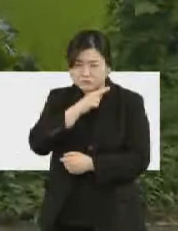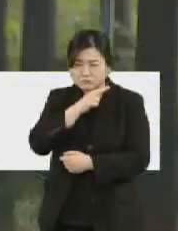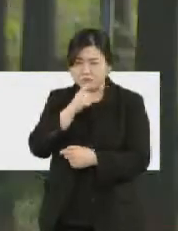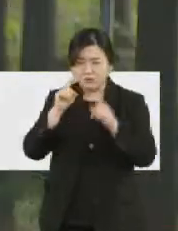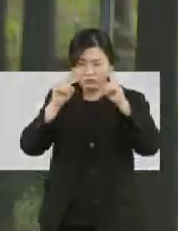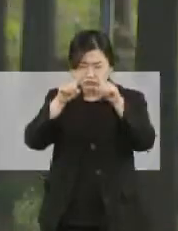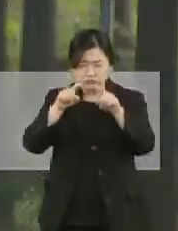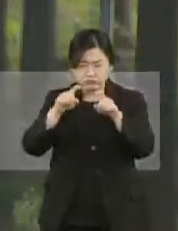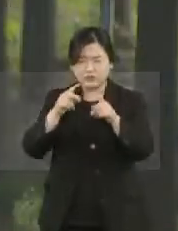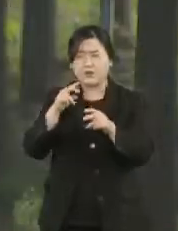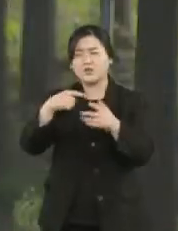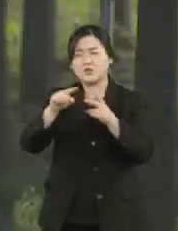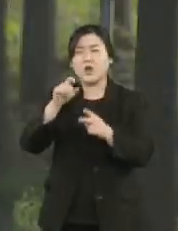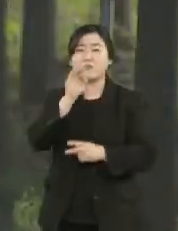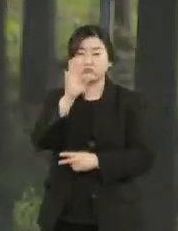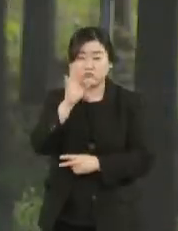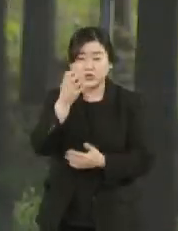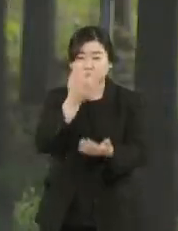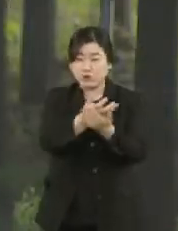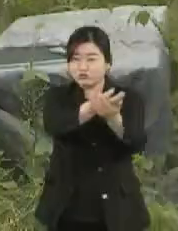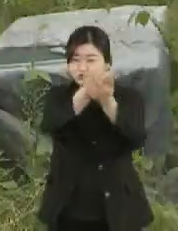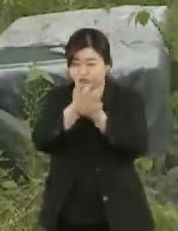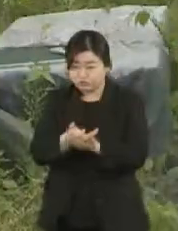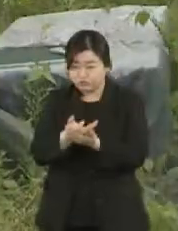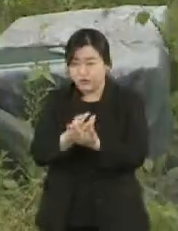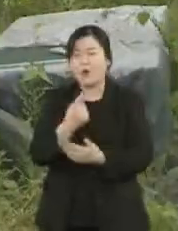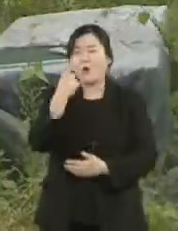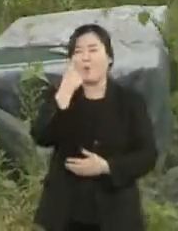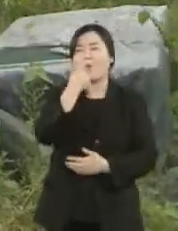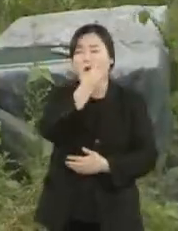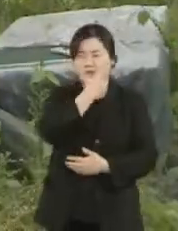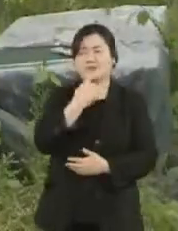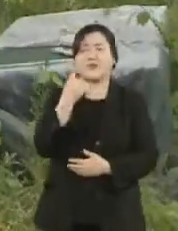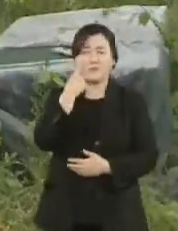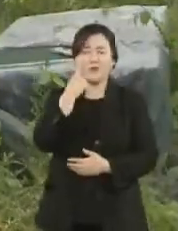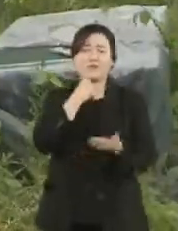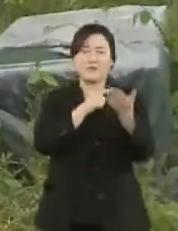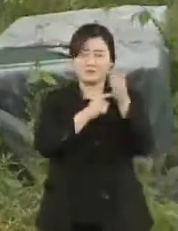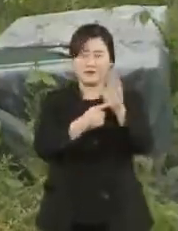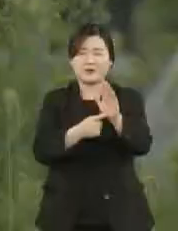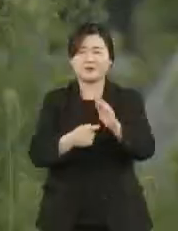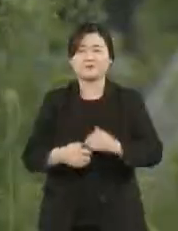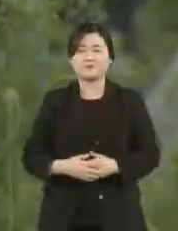라고 하는 건 이해할 수 없지만 서류가 이 첫째는 대로 검토해 보겠다고 밝혔습니다